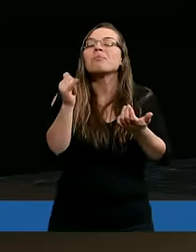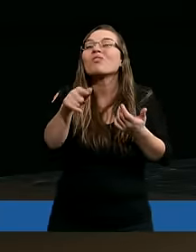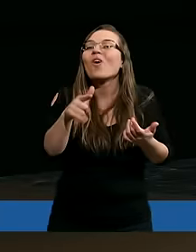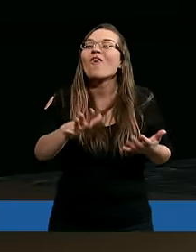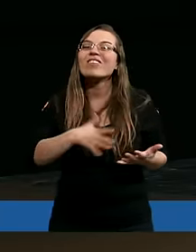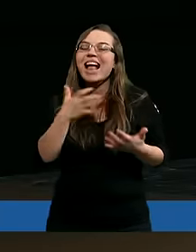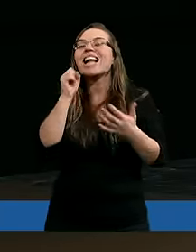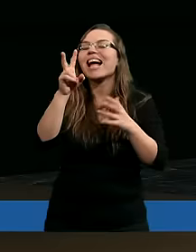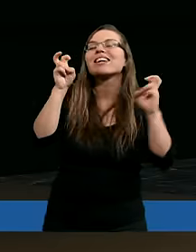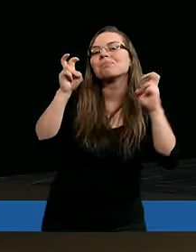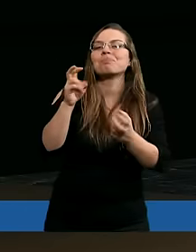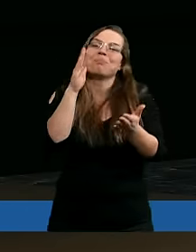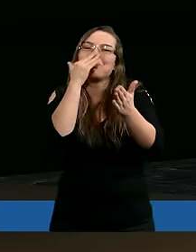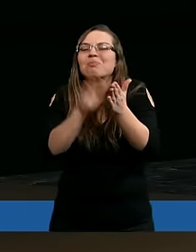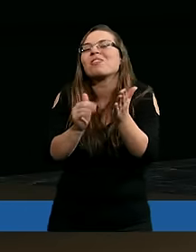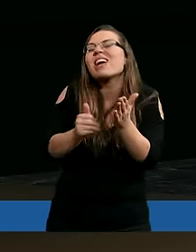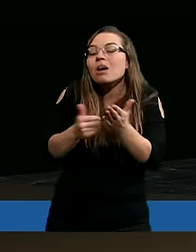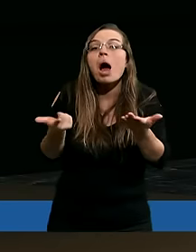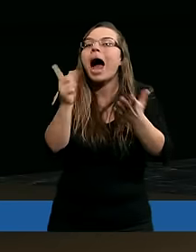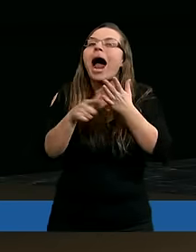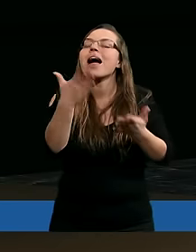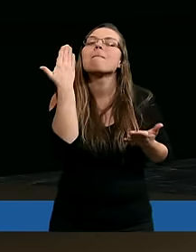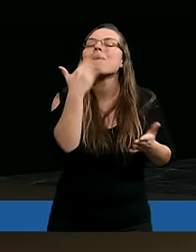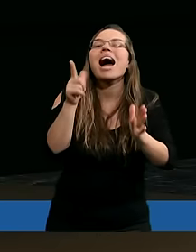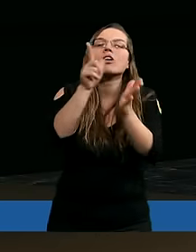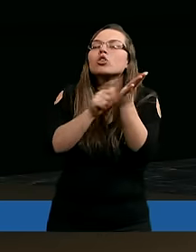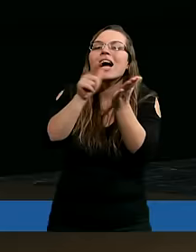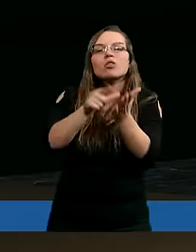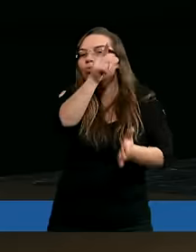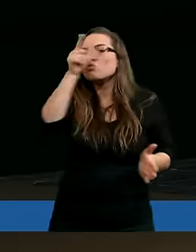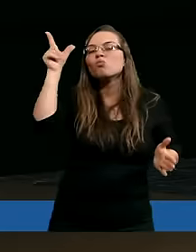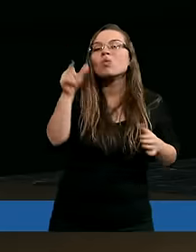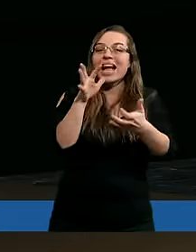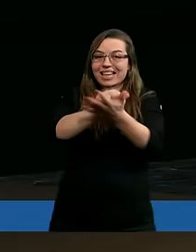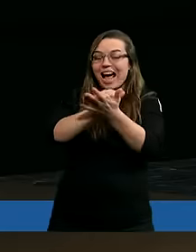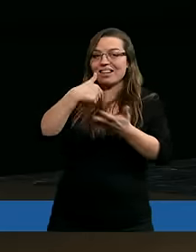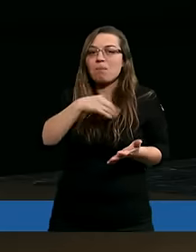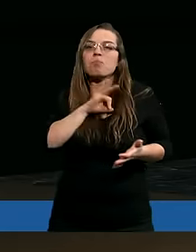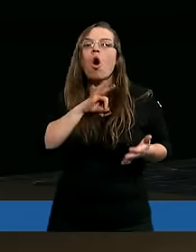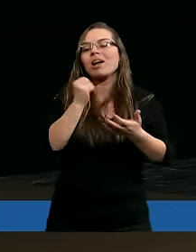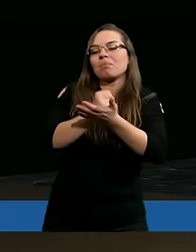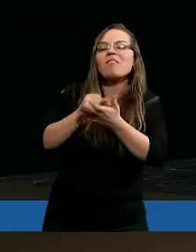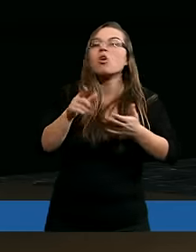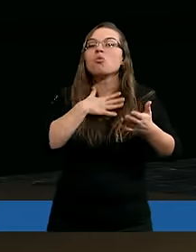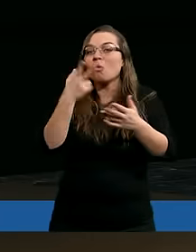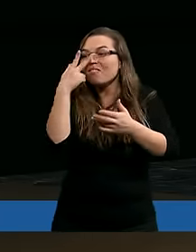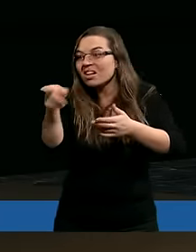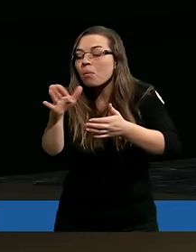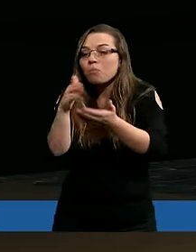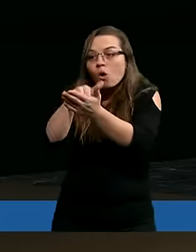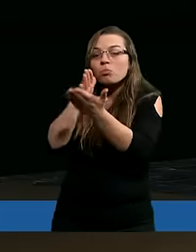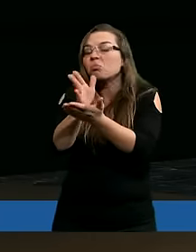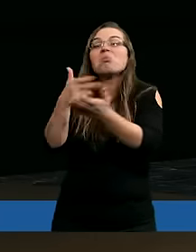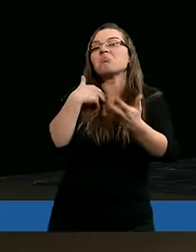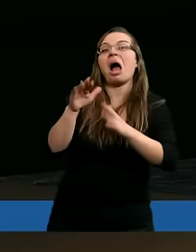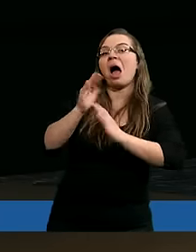wydaje takie banalne, ale bardzo często, kiedy ludzie są zajęci swoimi sprawami, to zwyczajnie mijają osoby, które są wokół